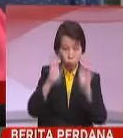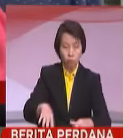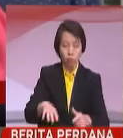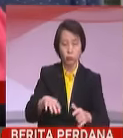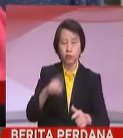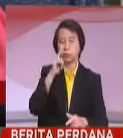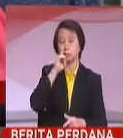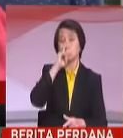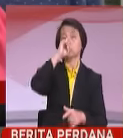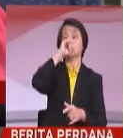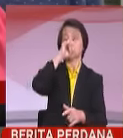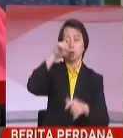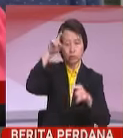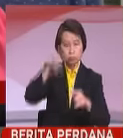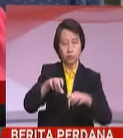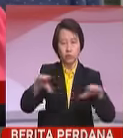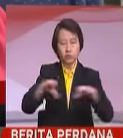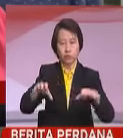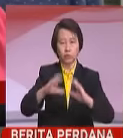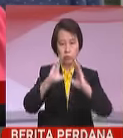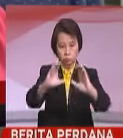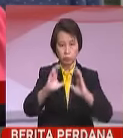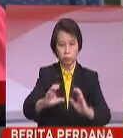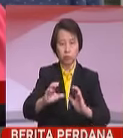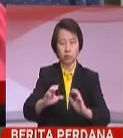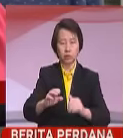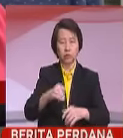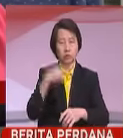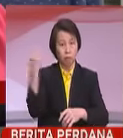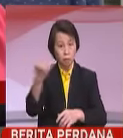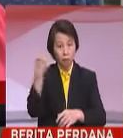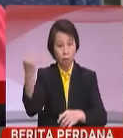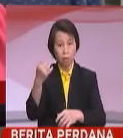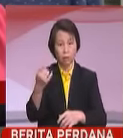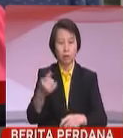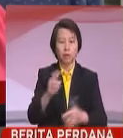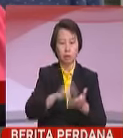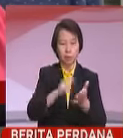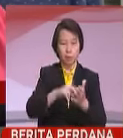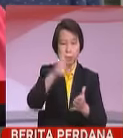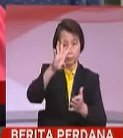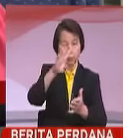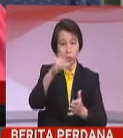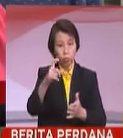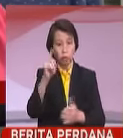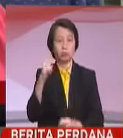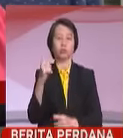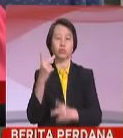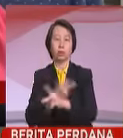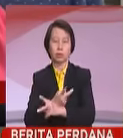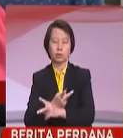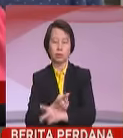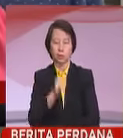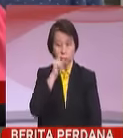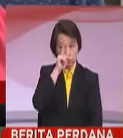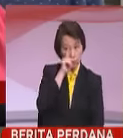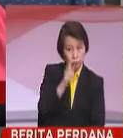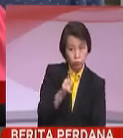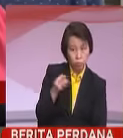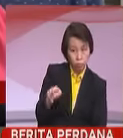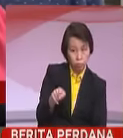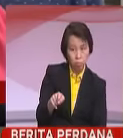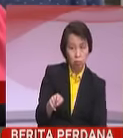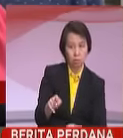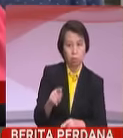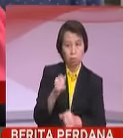COVID harus dilakukan secara rutin, iaitu setiap 14 hari untuk memastikan bahawa